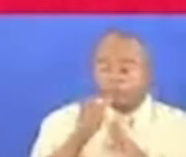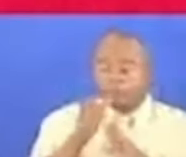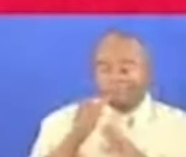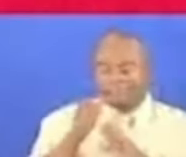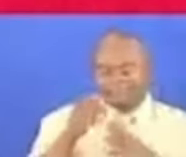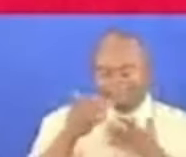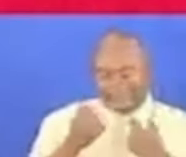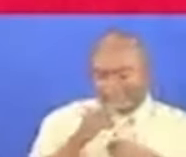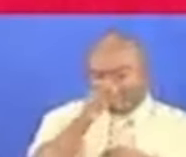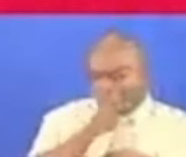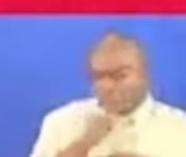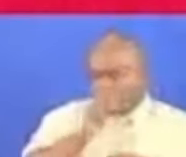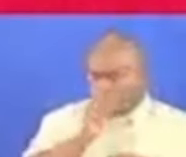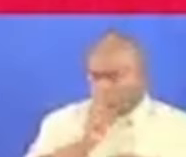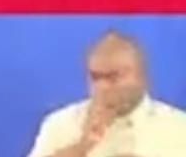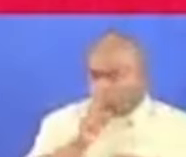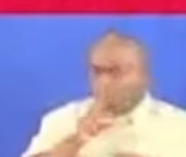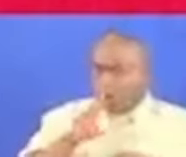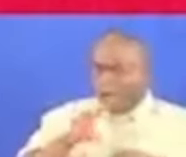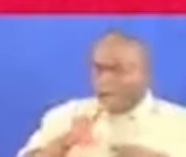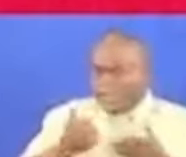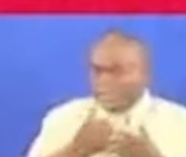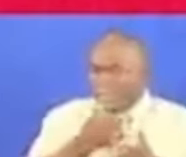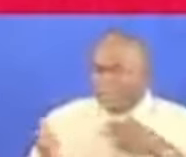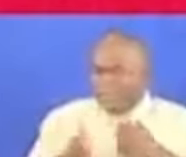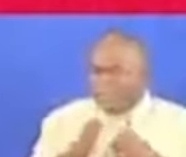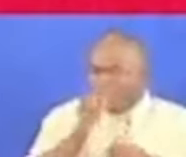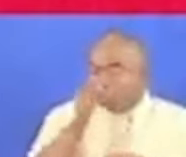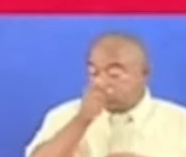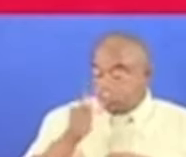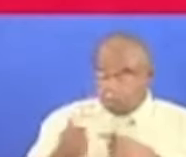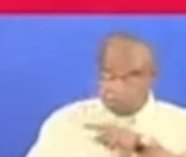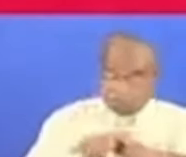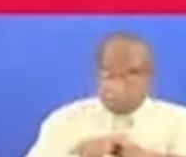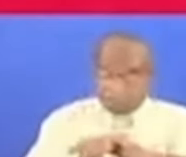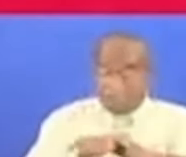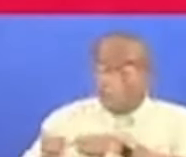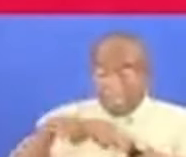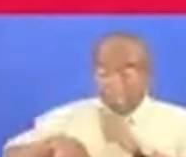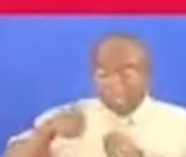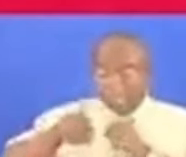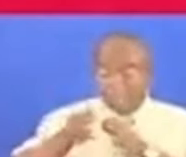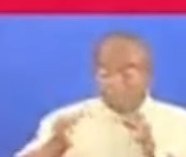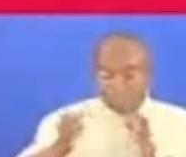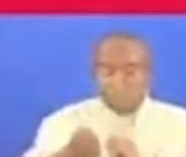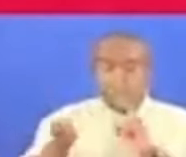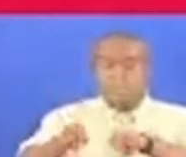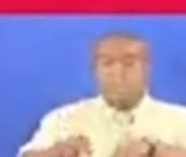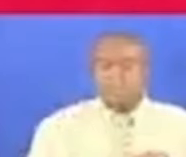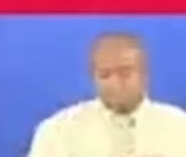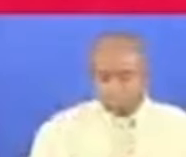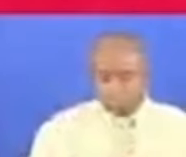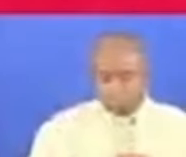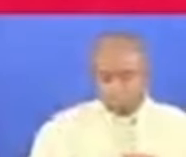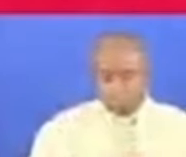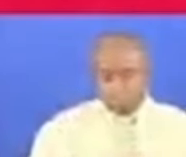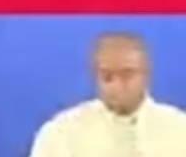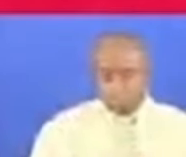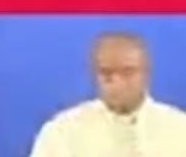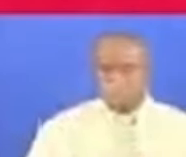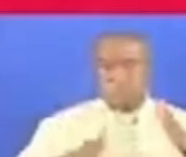kwa maslaha mapa Ya nchi maoni na ush auri wa Kama maelezo Ya utang hii MH